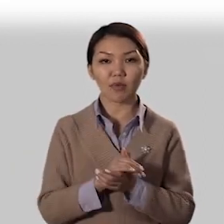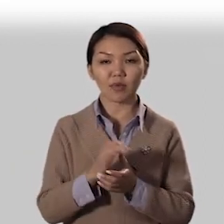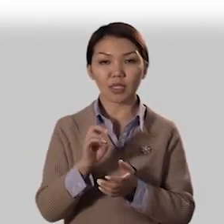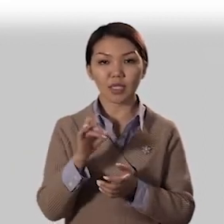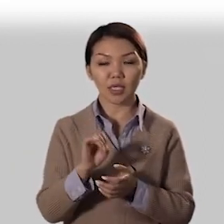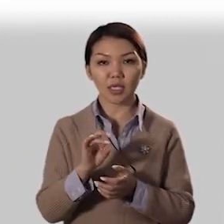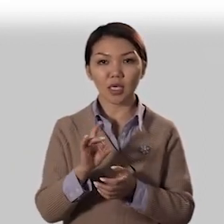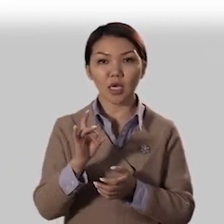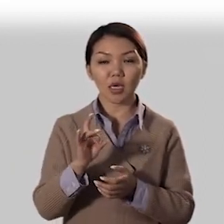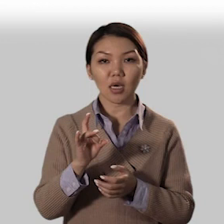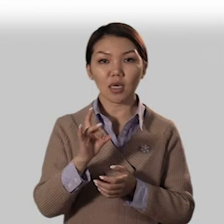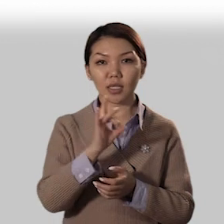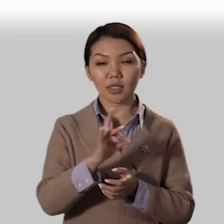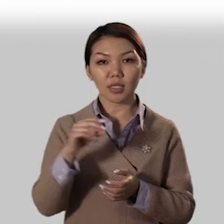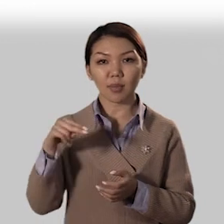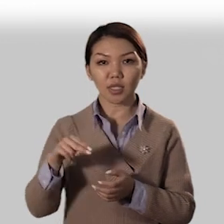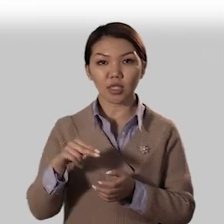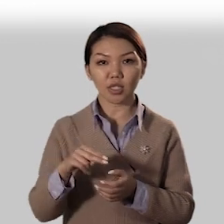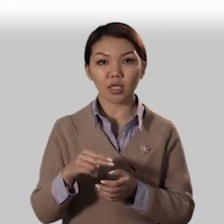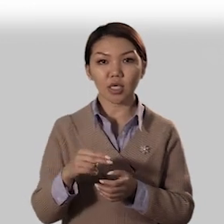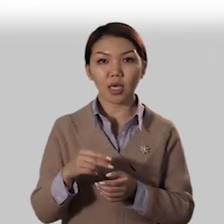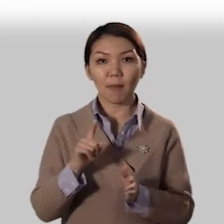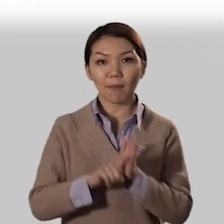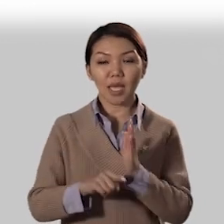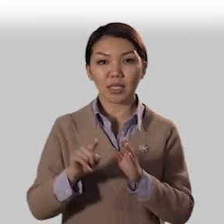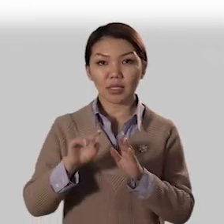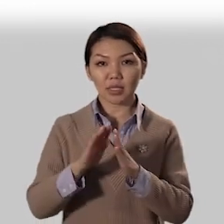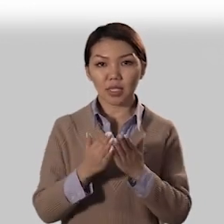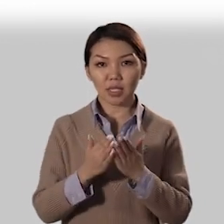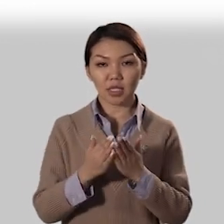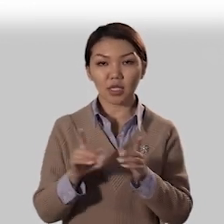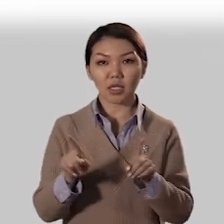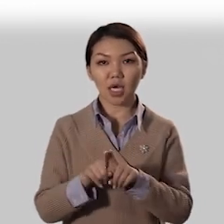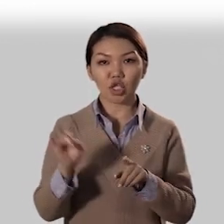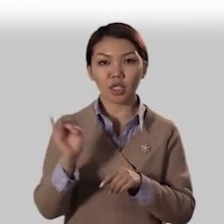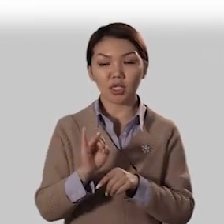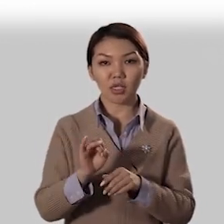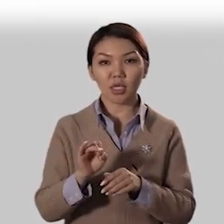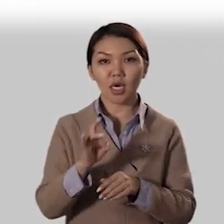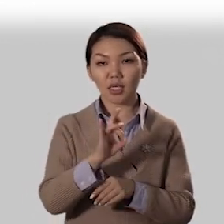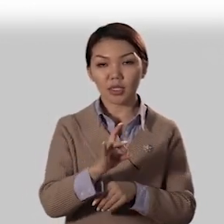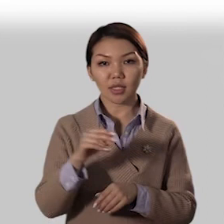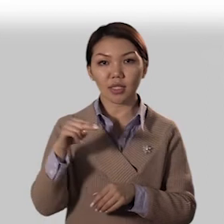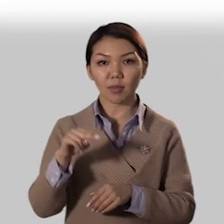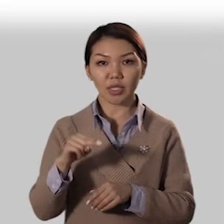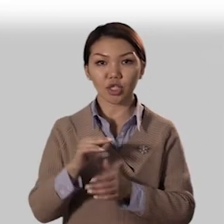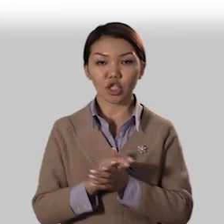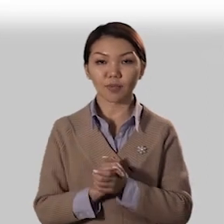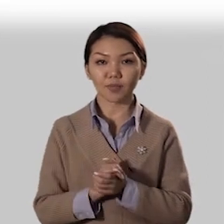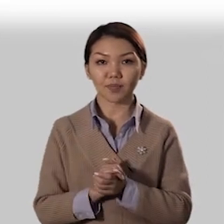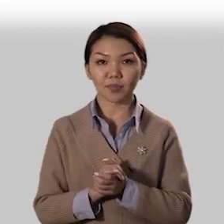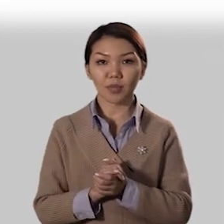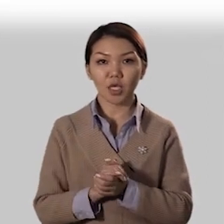книги первое склонение родительный падеж научиться математики первое склонение